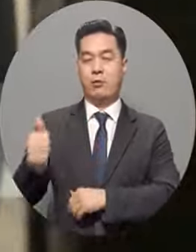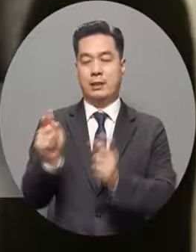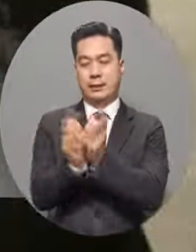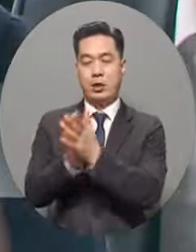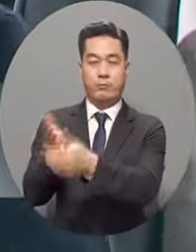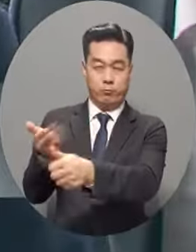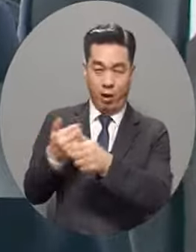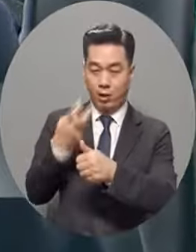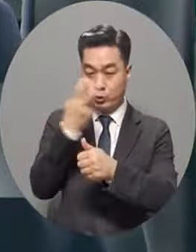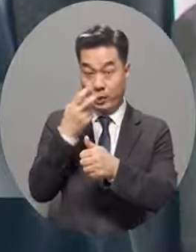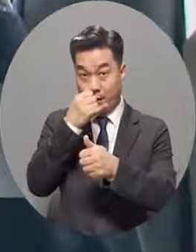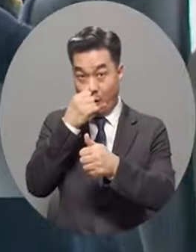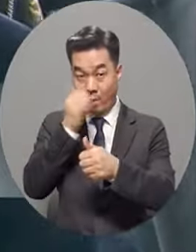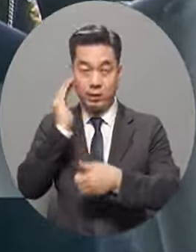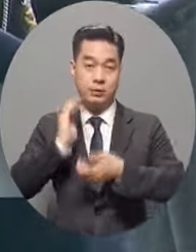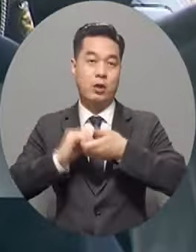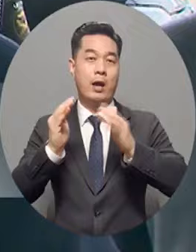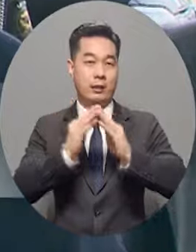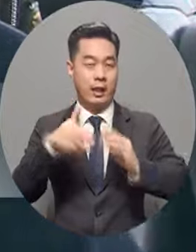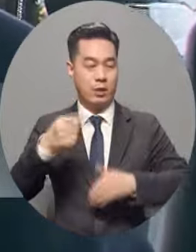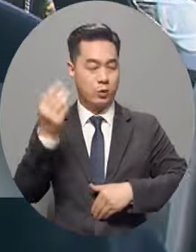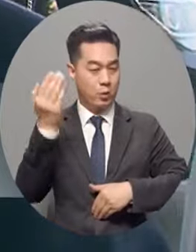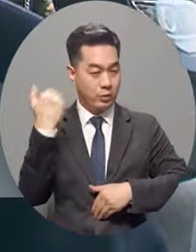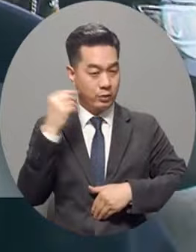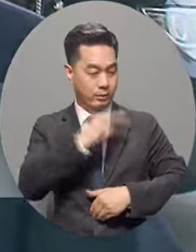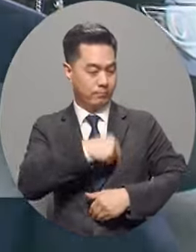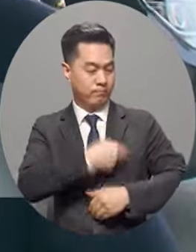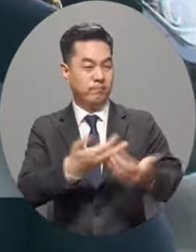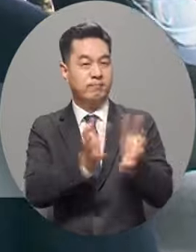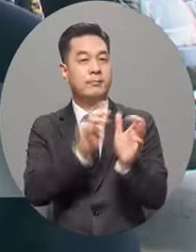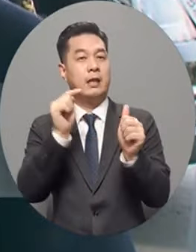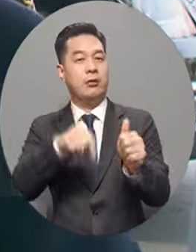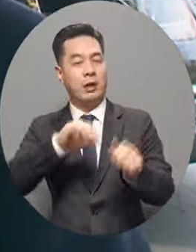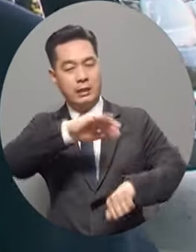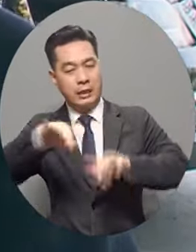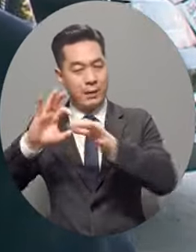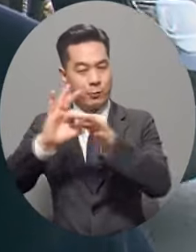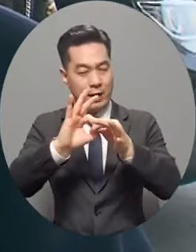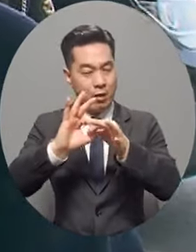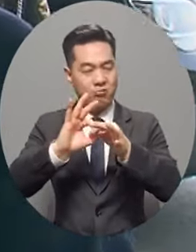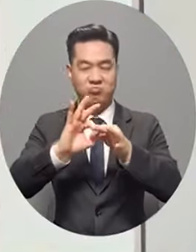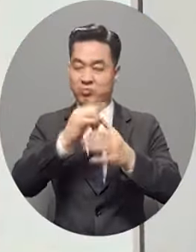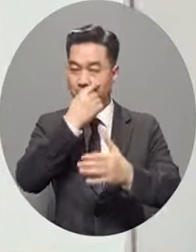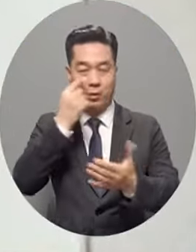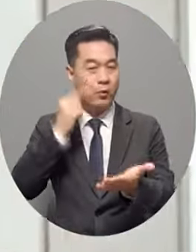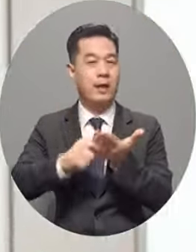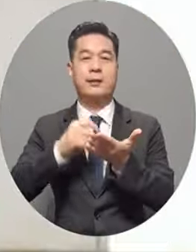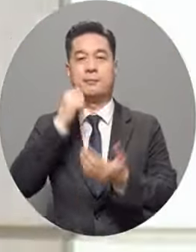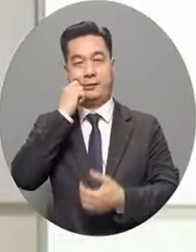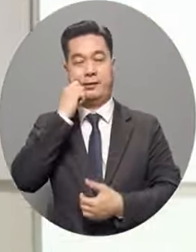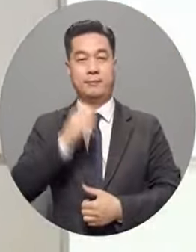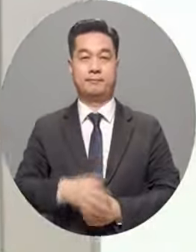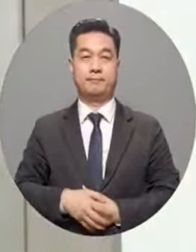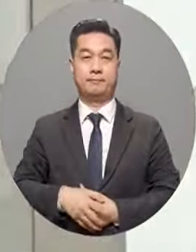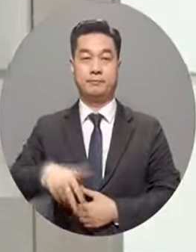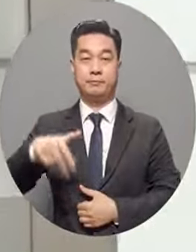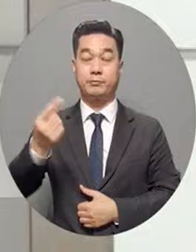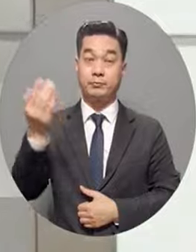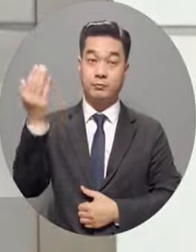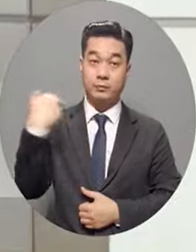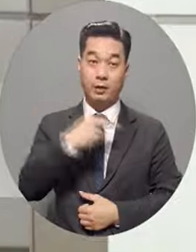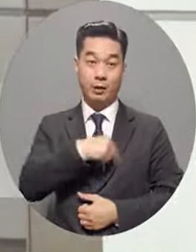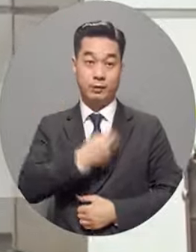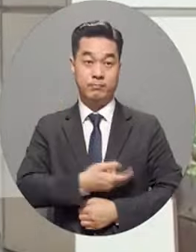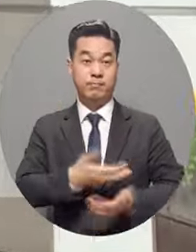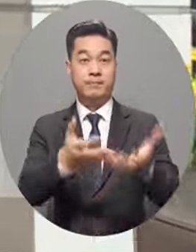조사했지만 청와대나 조 전 사령관 윗선의 지시나 개입 여부를 밝혀내지 못했습니다. 조 전 사령관은 귀국 뒤 정치